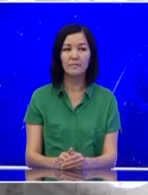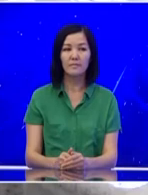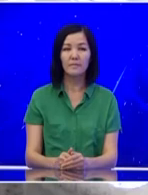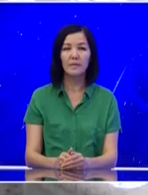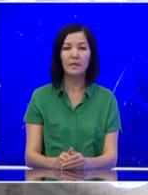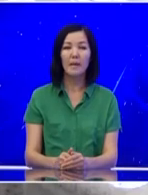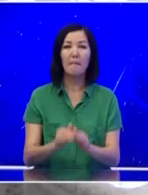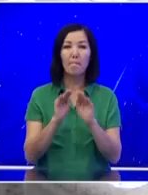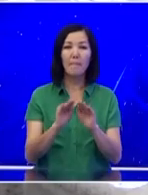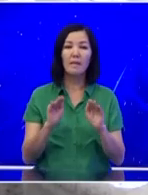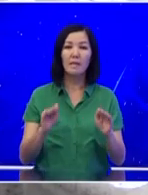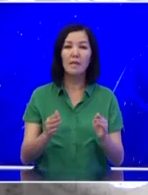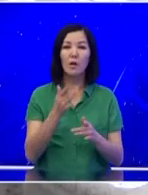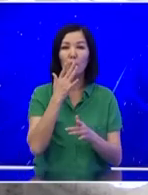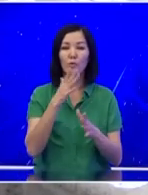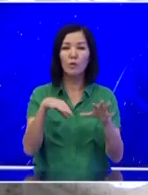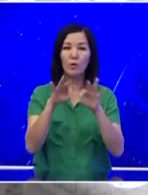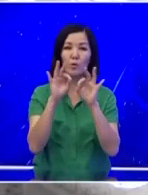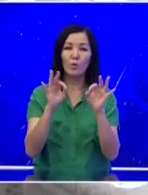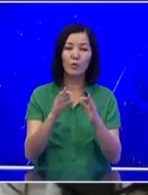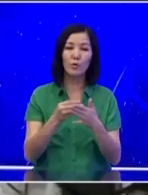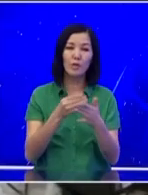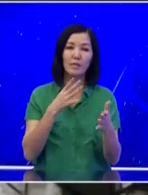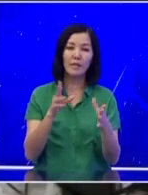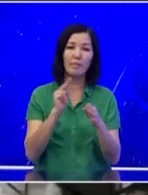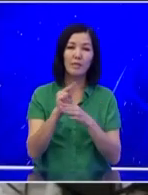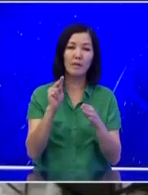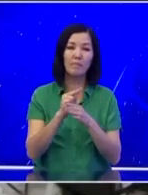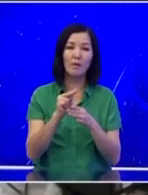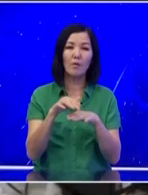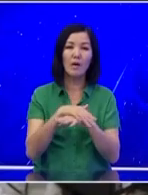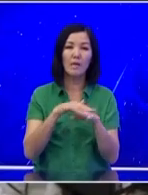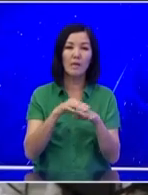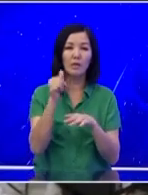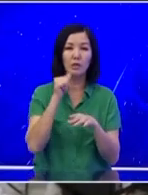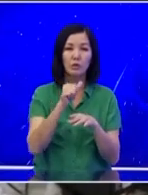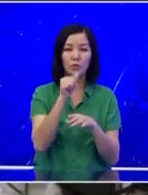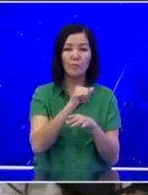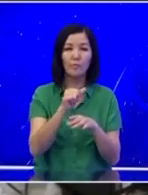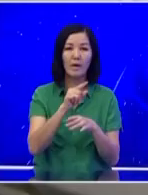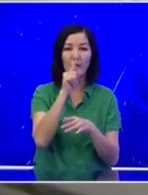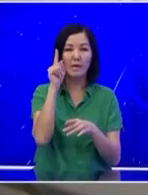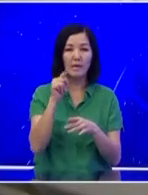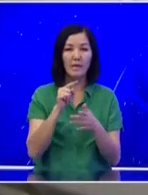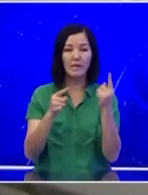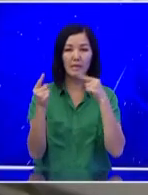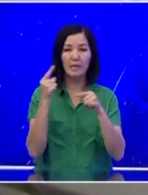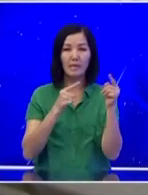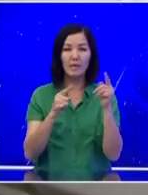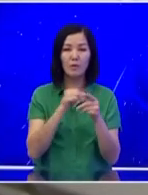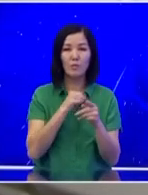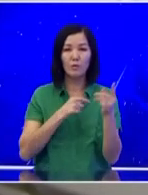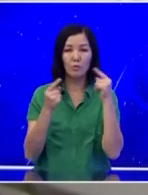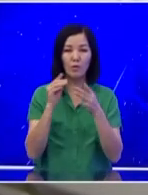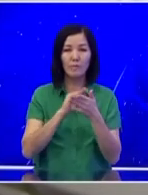Ақын бүлдіршіндерді ұлттық құндылықтарымен тәрбиелеу мақсатында халық арасында көп тараған жұмбақтарымен ертегілер құрастырған. Бұл балалардың